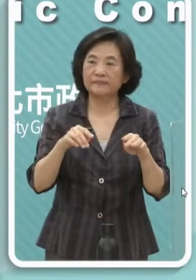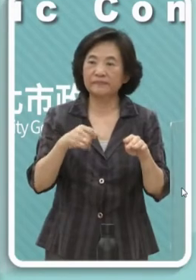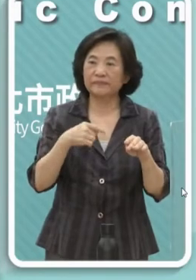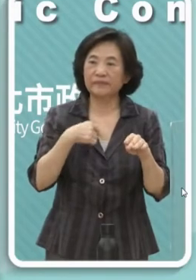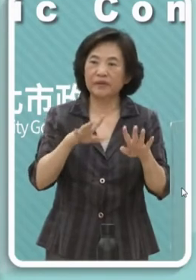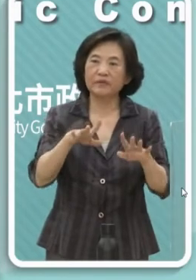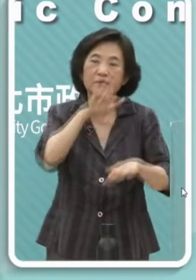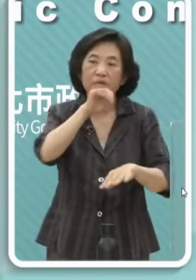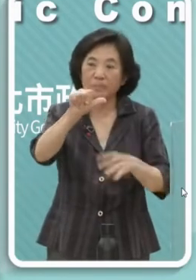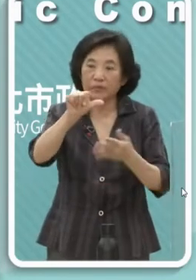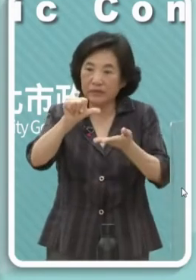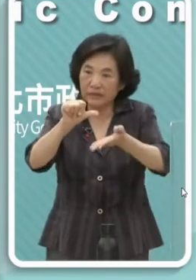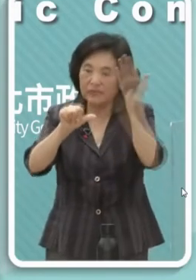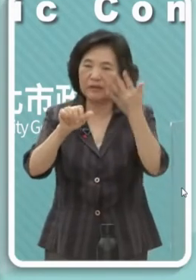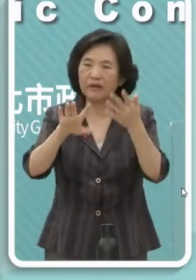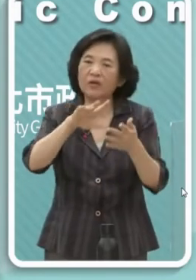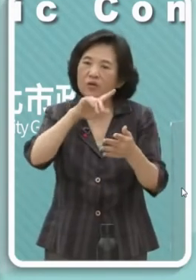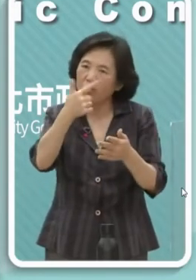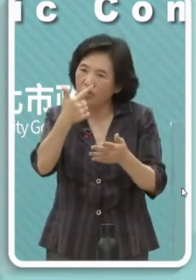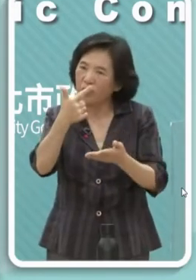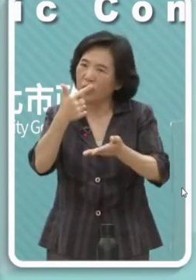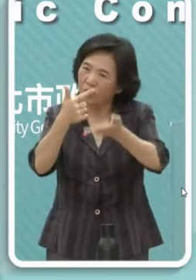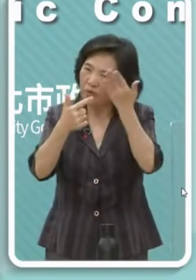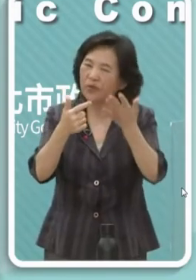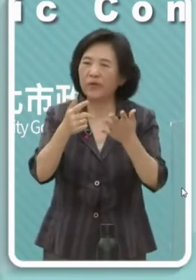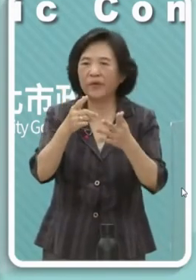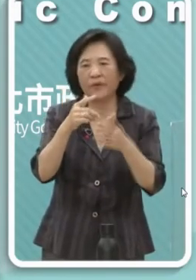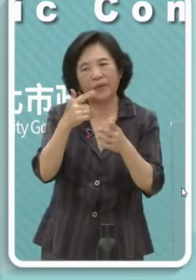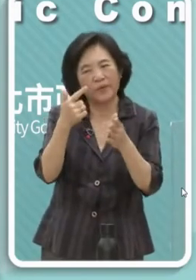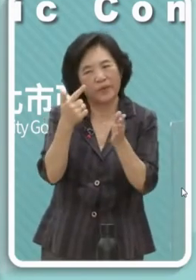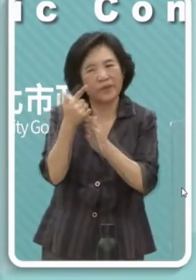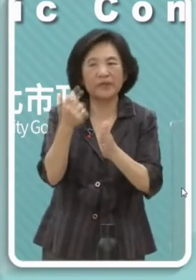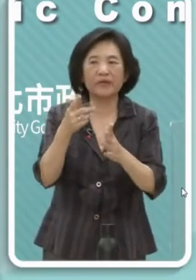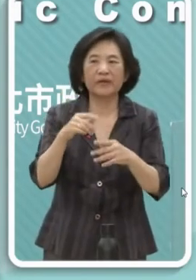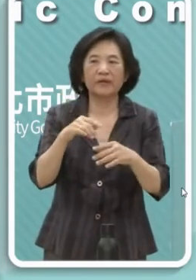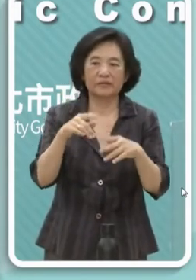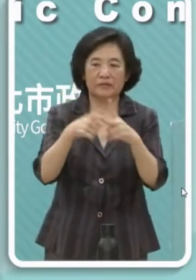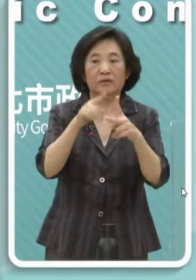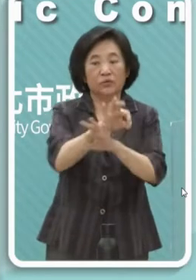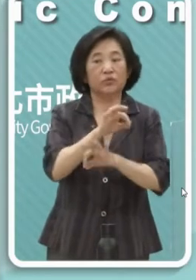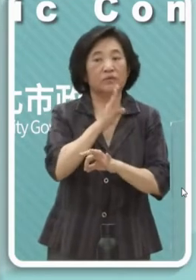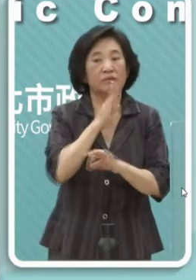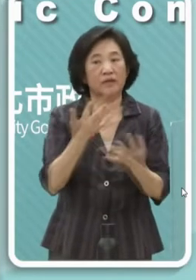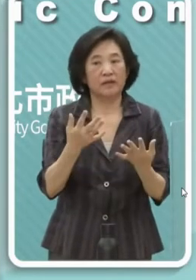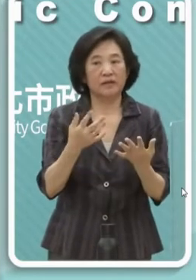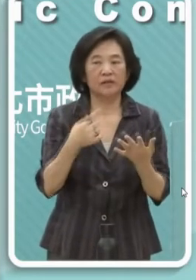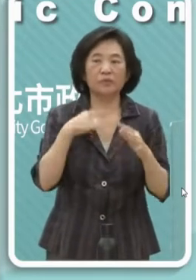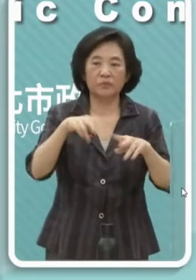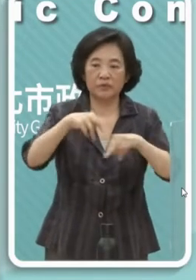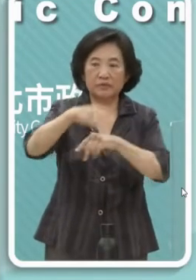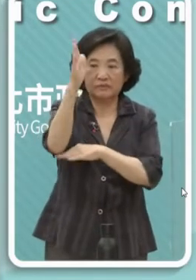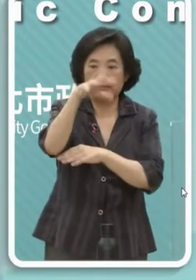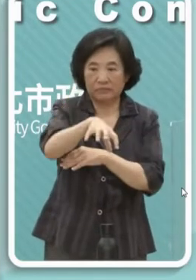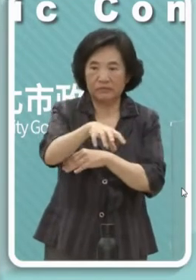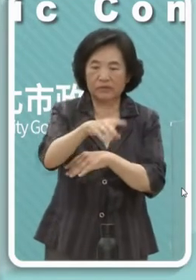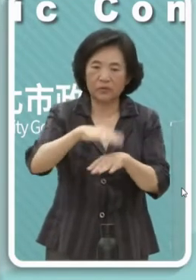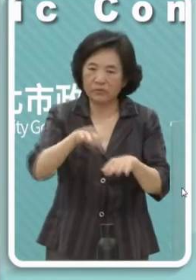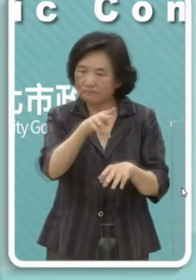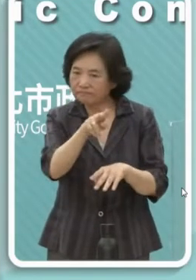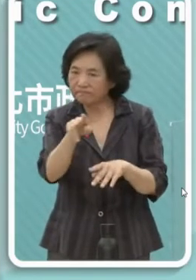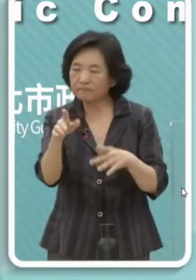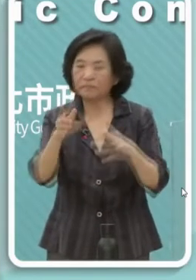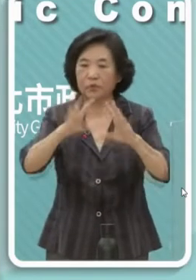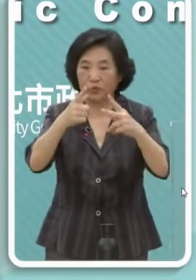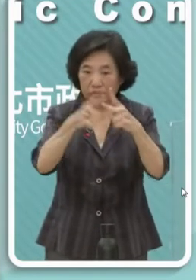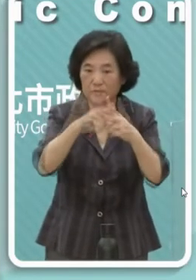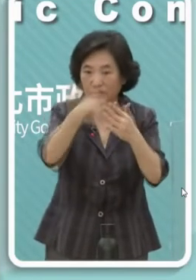还在5岁以上，有些还在幼稚园，那不在小学的。那所以我们会在12个行政区找一所小学，那把这个幼稚园